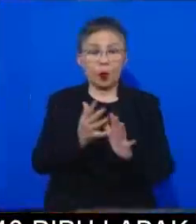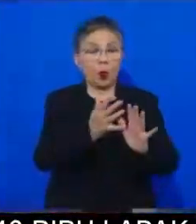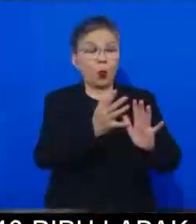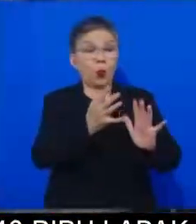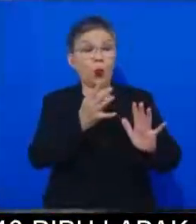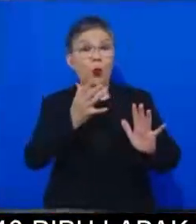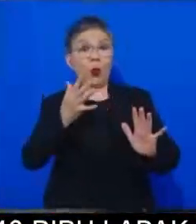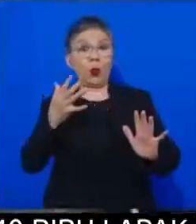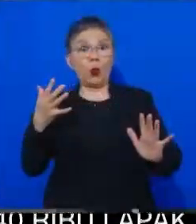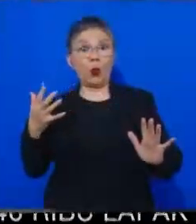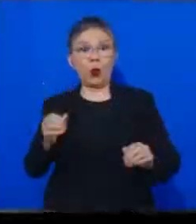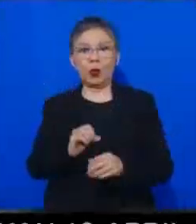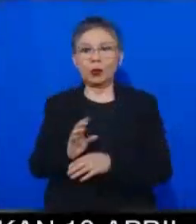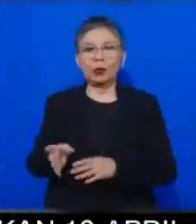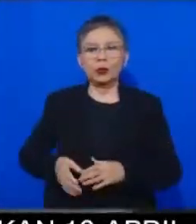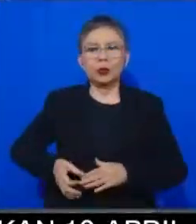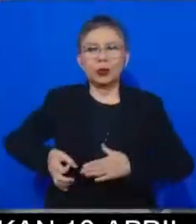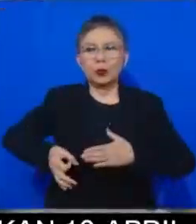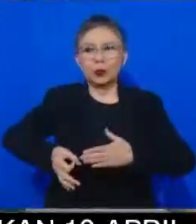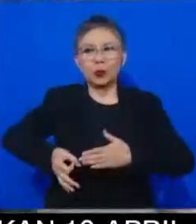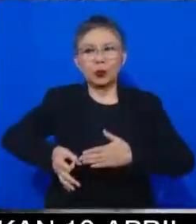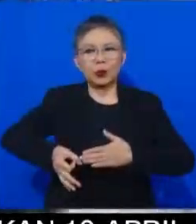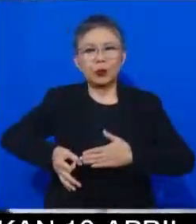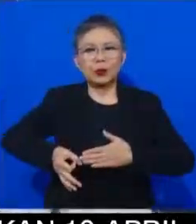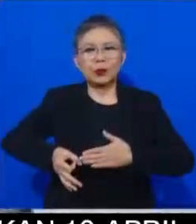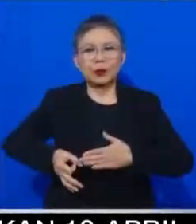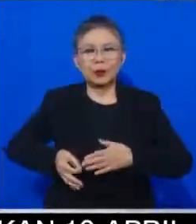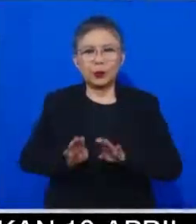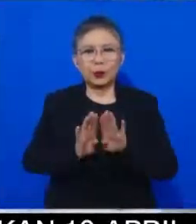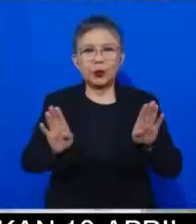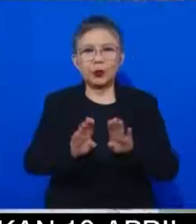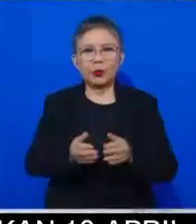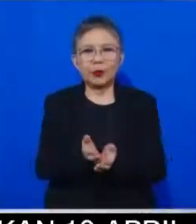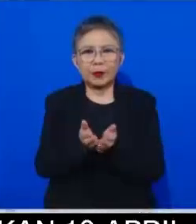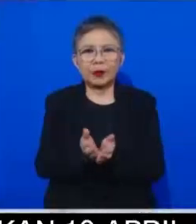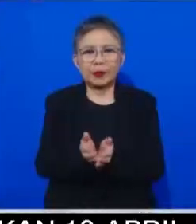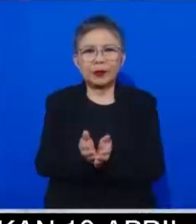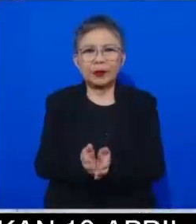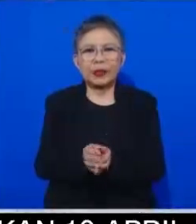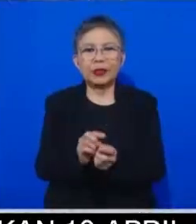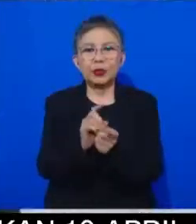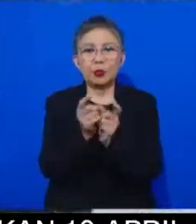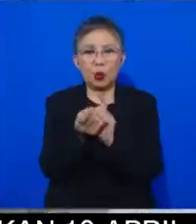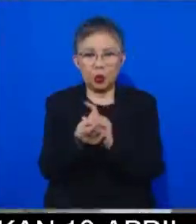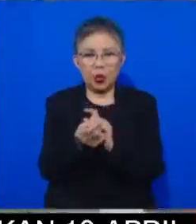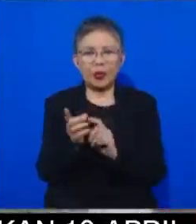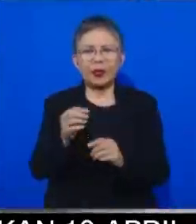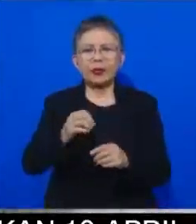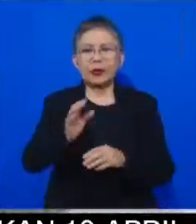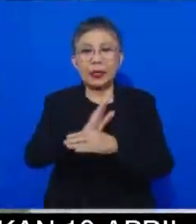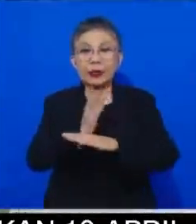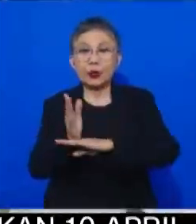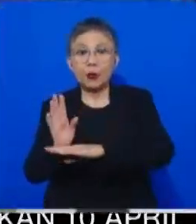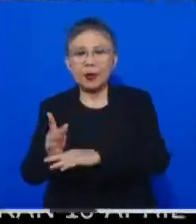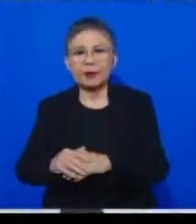Antrean ratusan penumpang tujuan Pulau Kangean Madura ini memenuhi pintu dermaga Pelabuhan Jangkar Situbondo pada Jumat pagi. Aneka barang